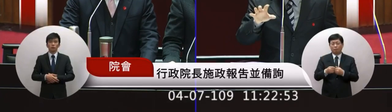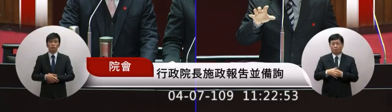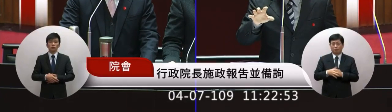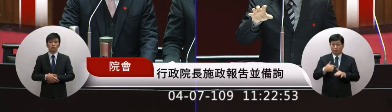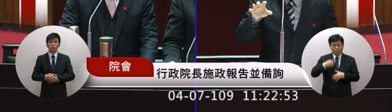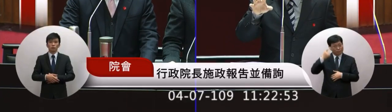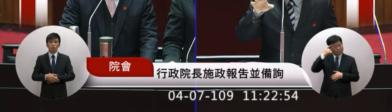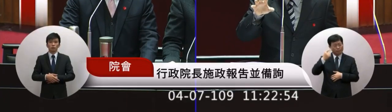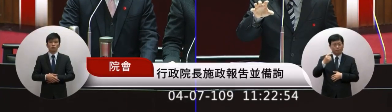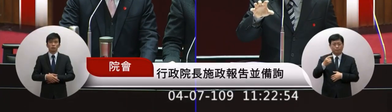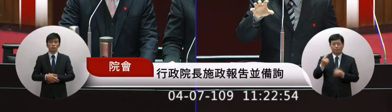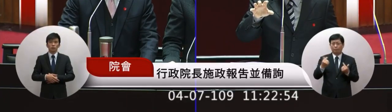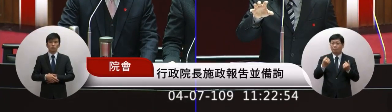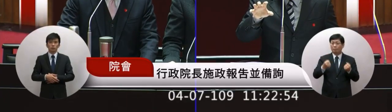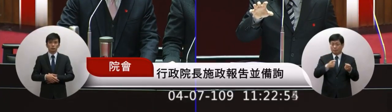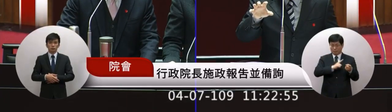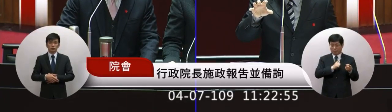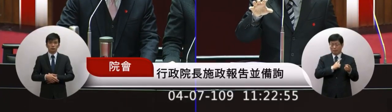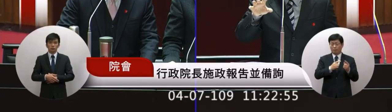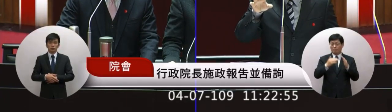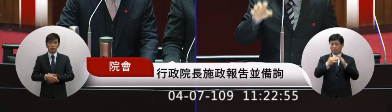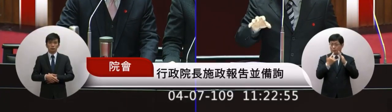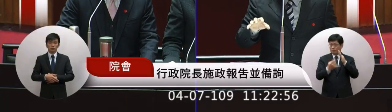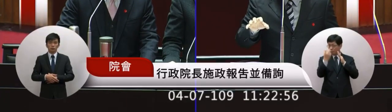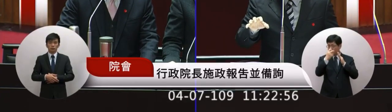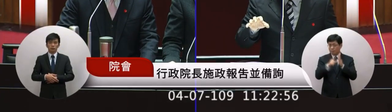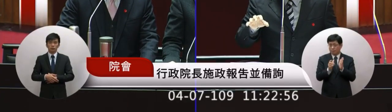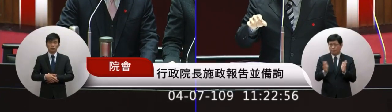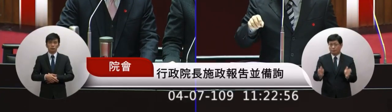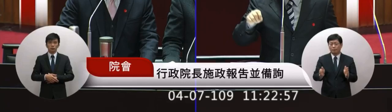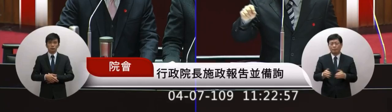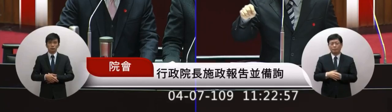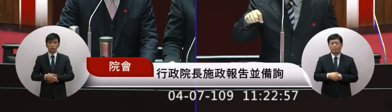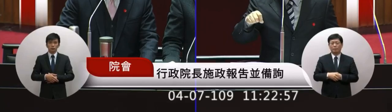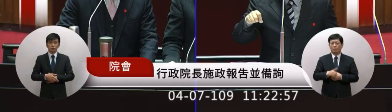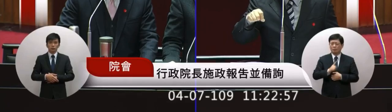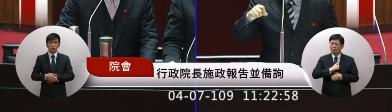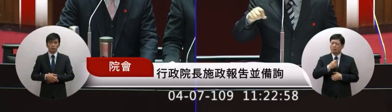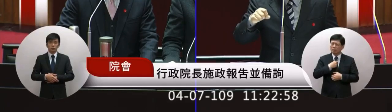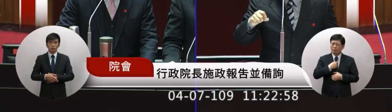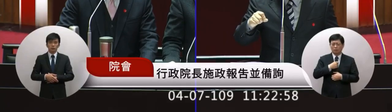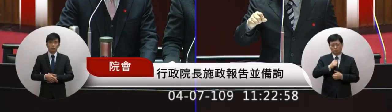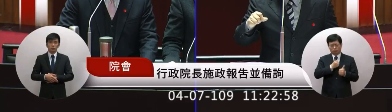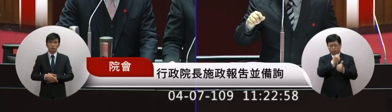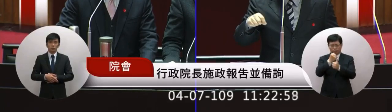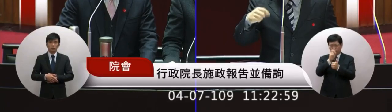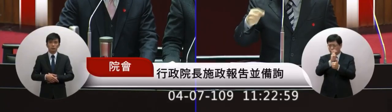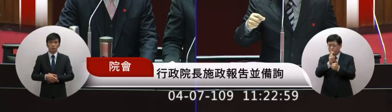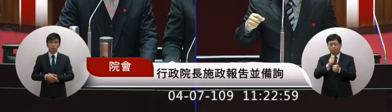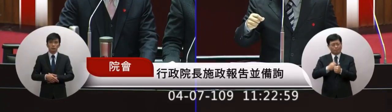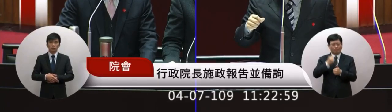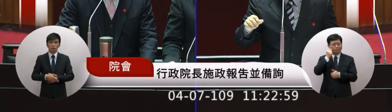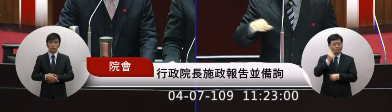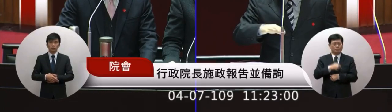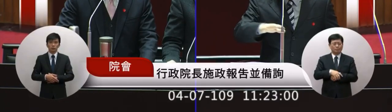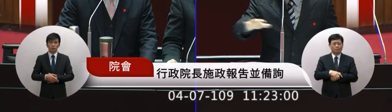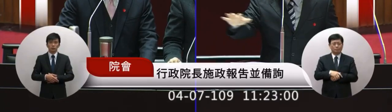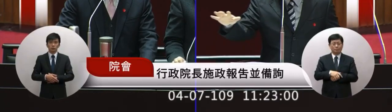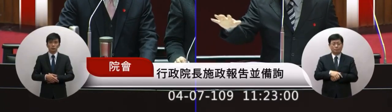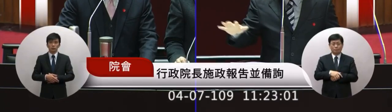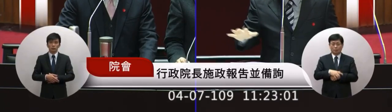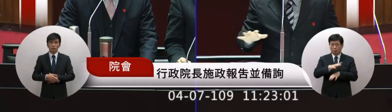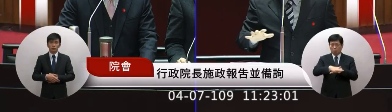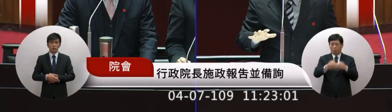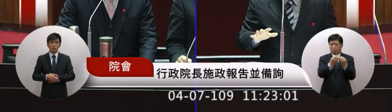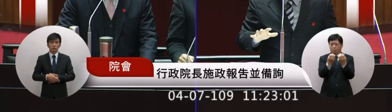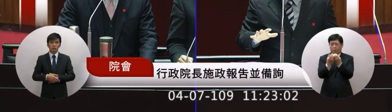所以我们在想说，因为尤其在你居家检疫的时候，其实你要去 管控其实坦白说有一个难度，所以产